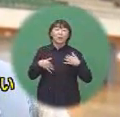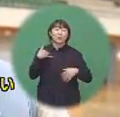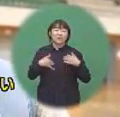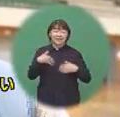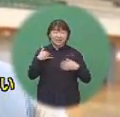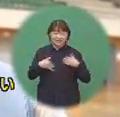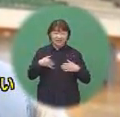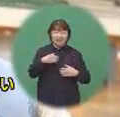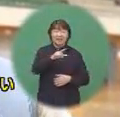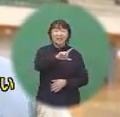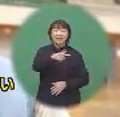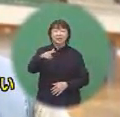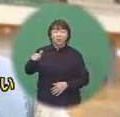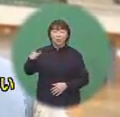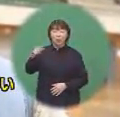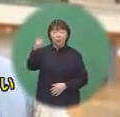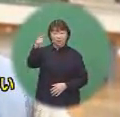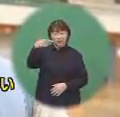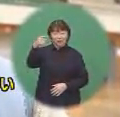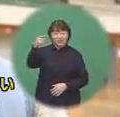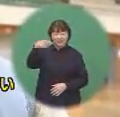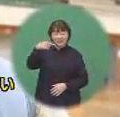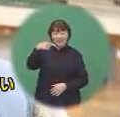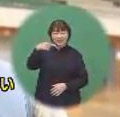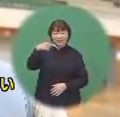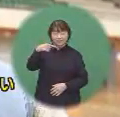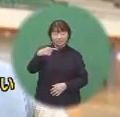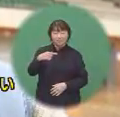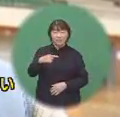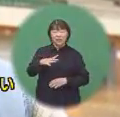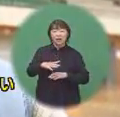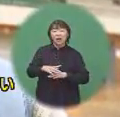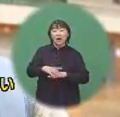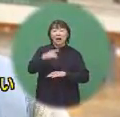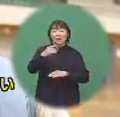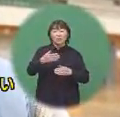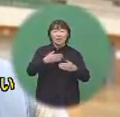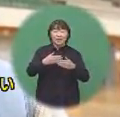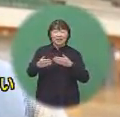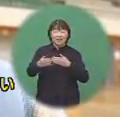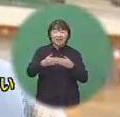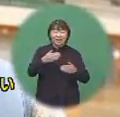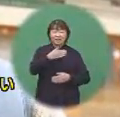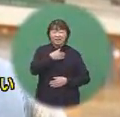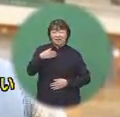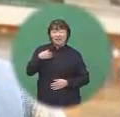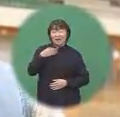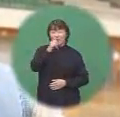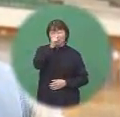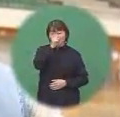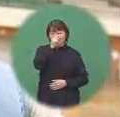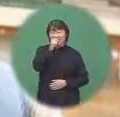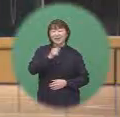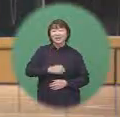を教えてもらったし、いろんな経験をやってないこともできたからよかった。